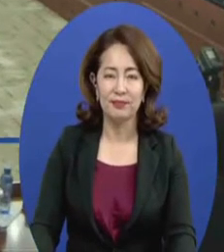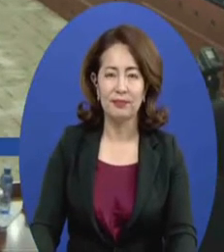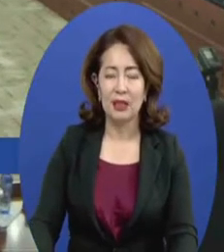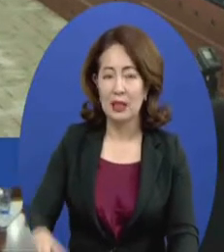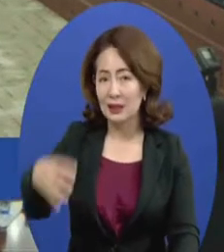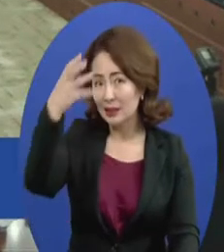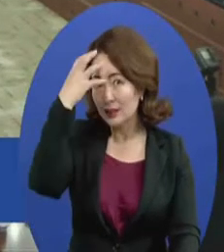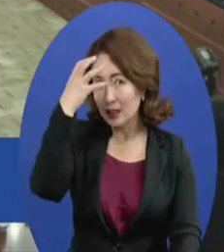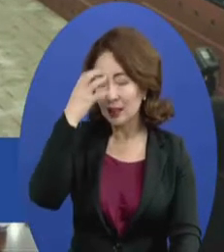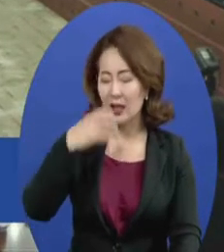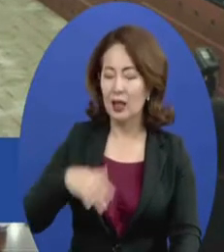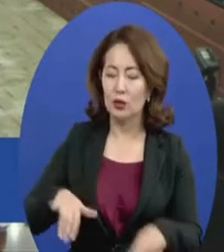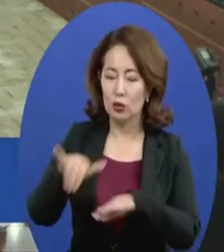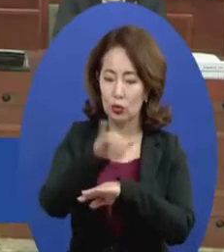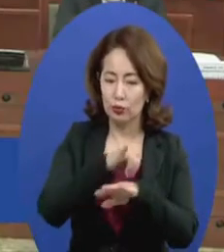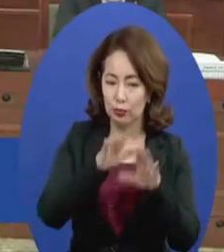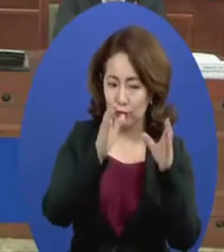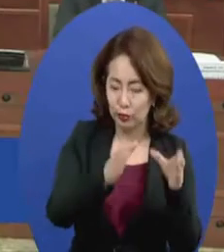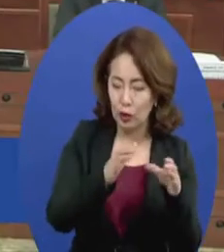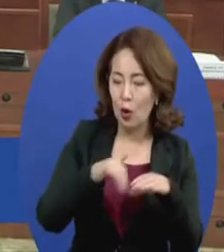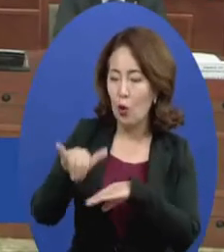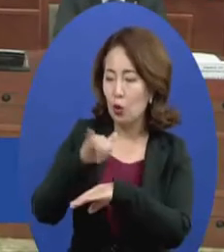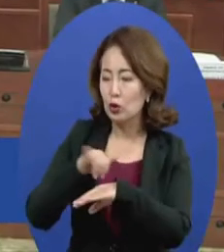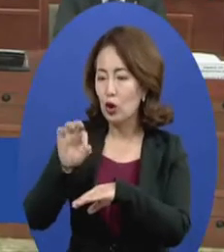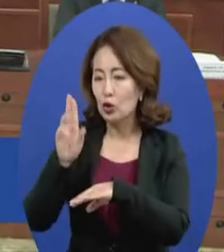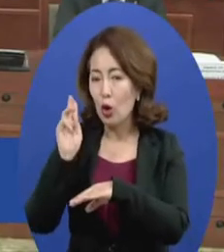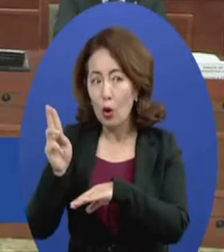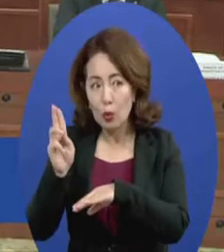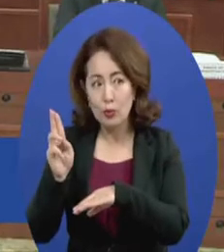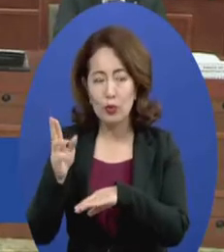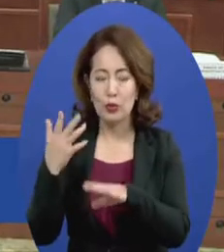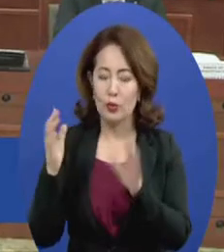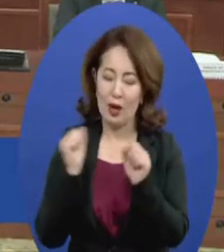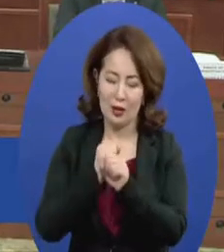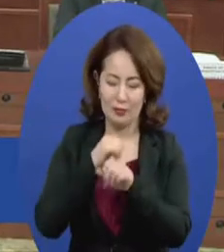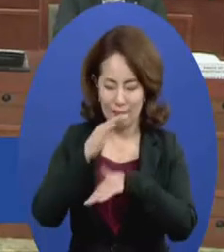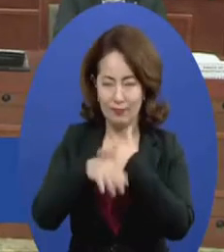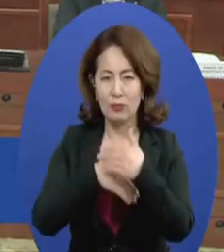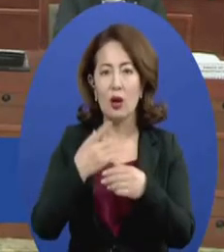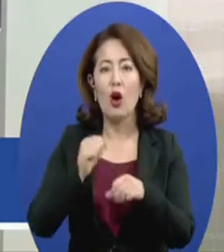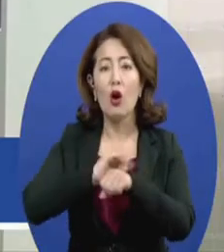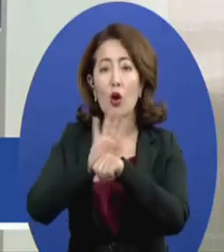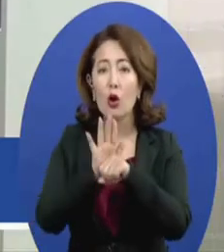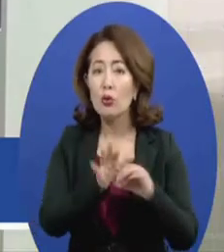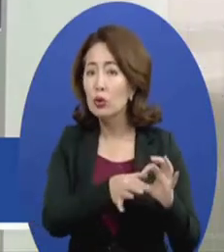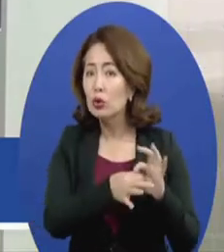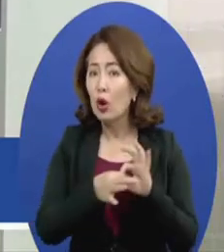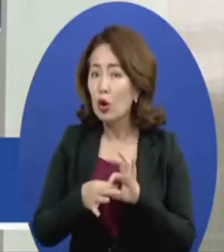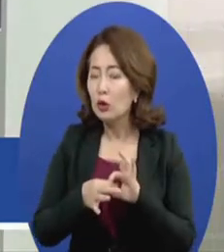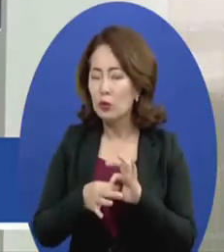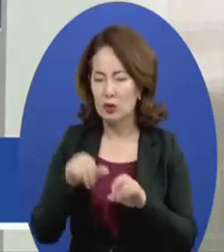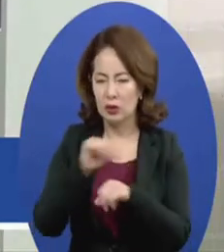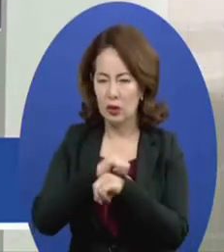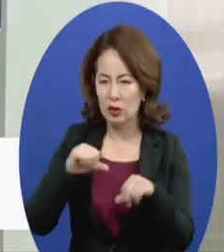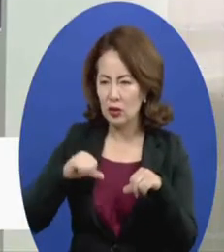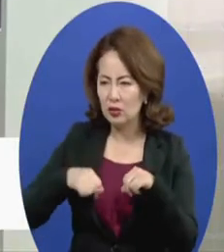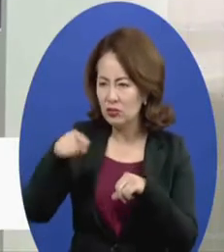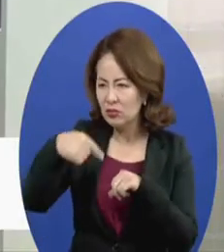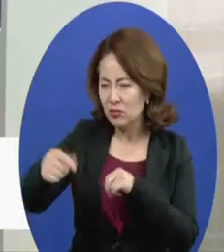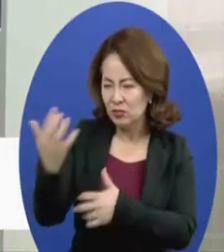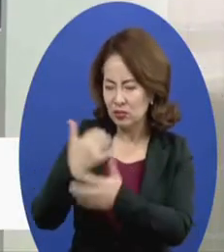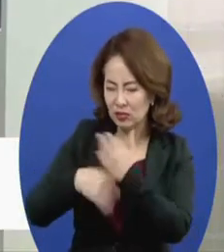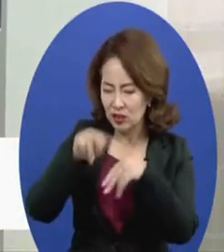Засгийн газар болон улсын онцгой комиссийн үйл ажиллагаа өнгөрсөн хугацаанд цар тахлын нөхцөл байдлаа холбогдуулан иргэдийн шинжилгээнд